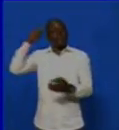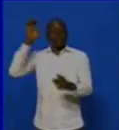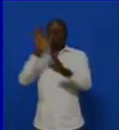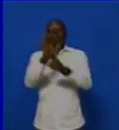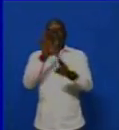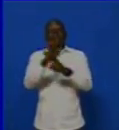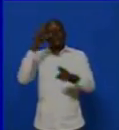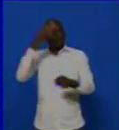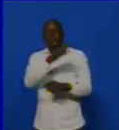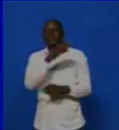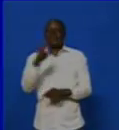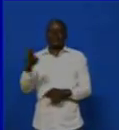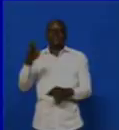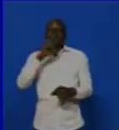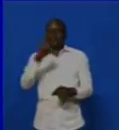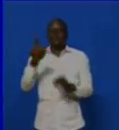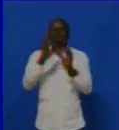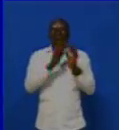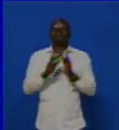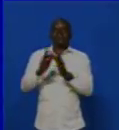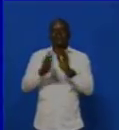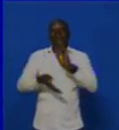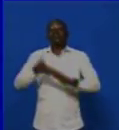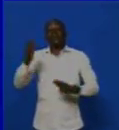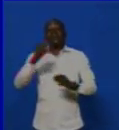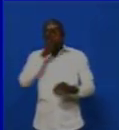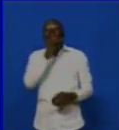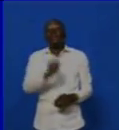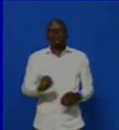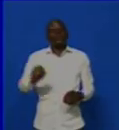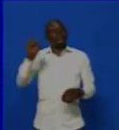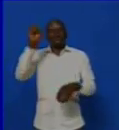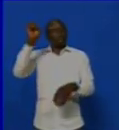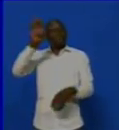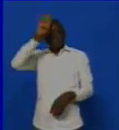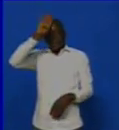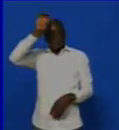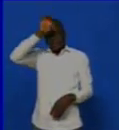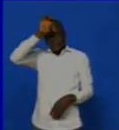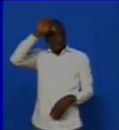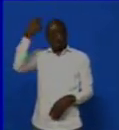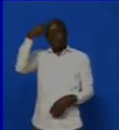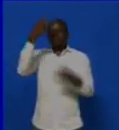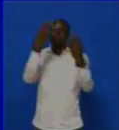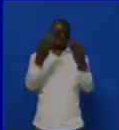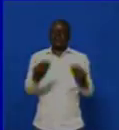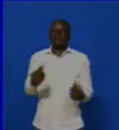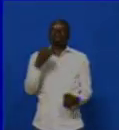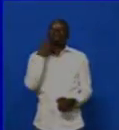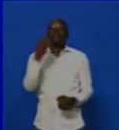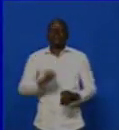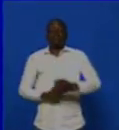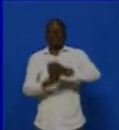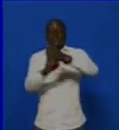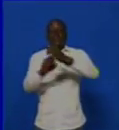au Burkina serait liée au départ de l'ancien président Blaise Compaoré. Pour résoudre ce problème d'insécurité, le